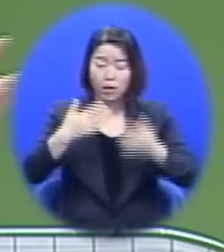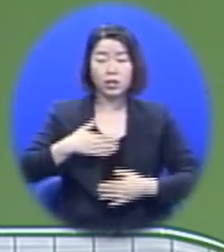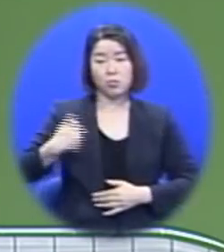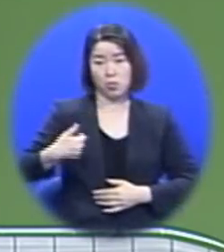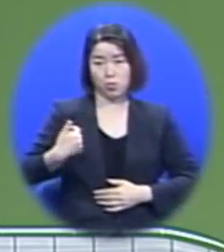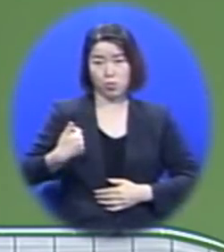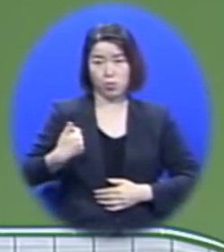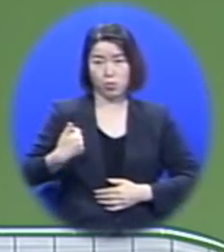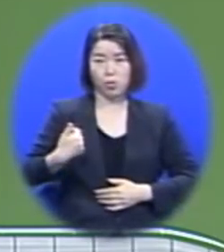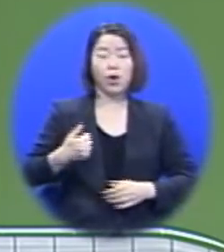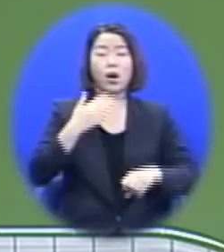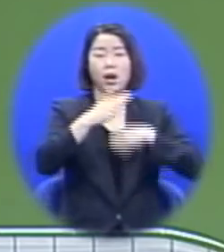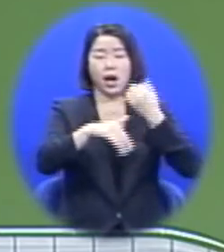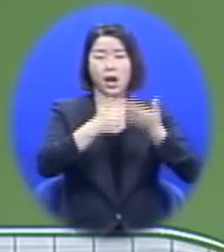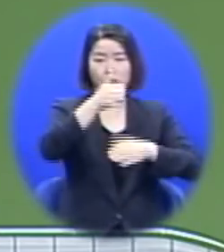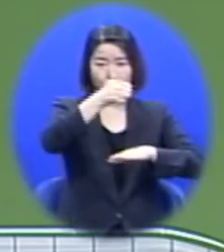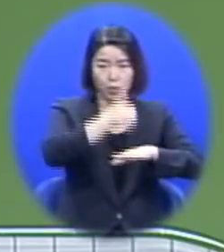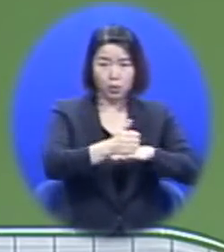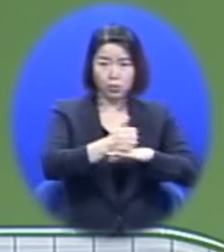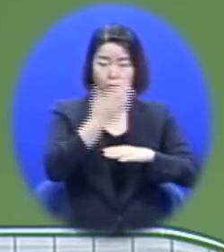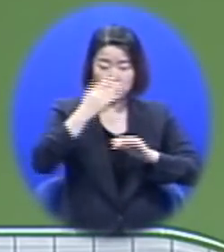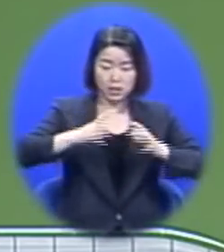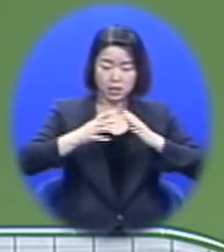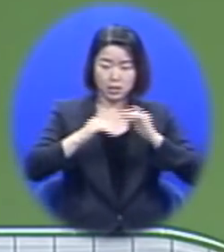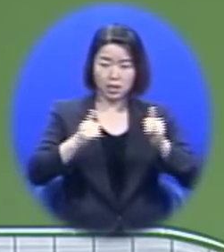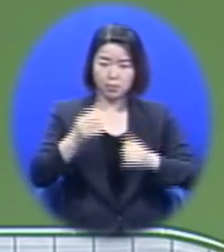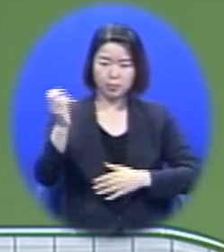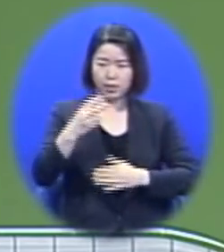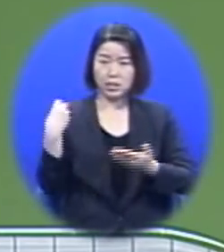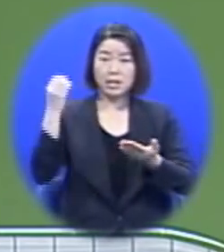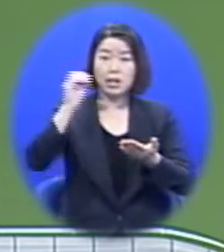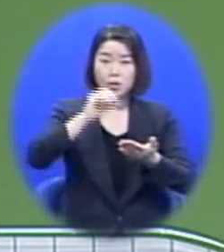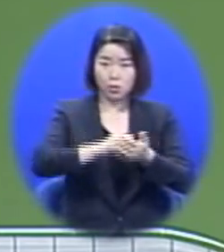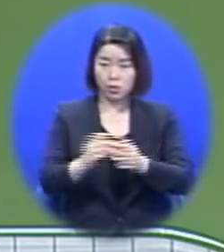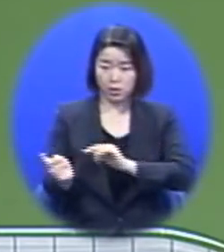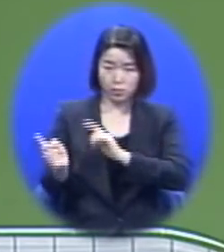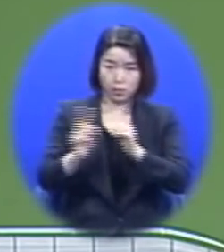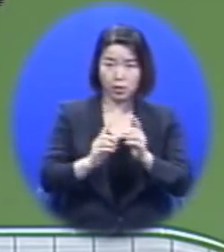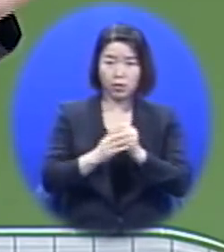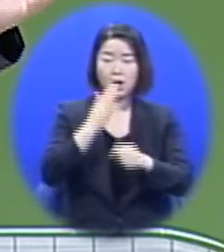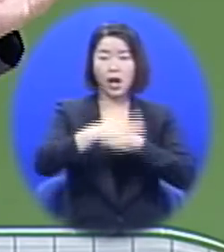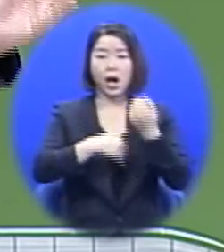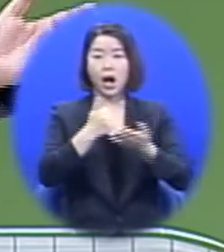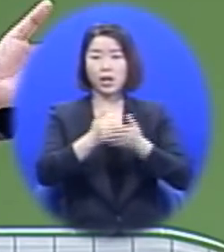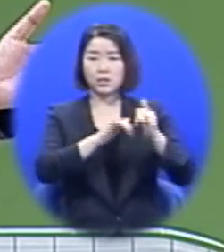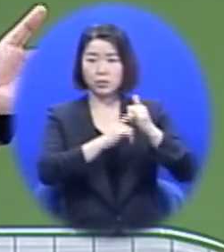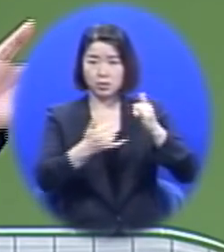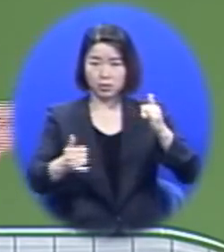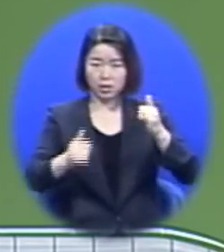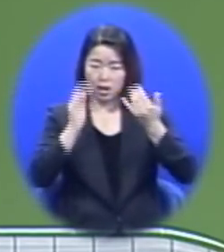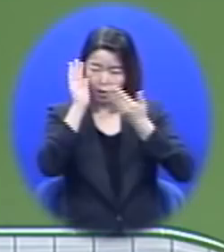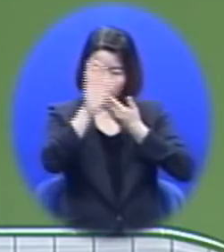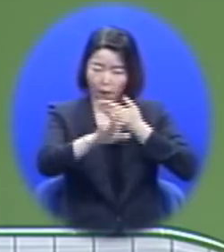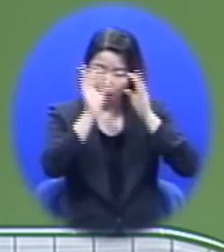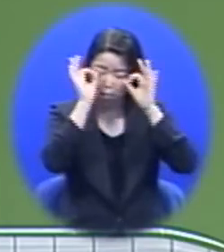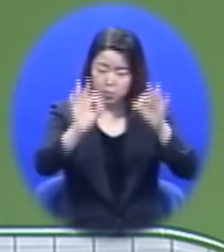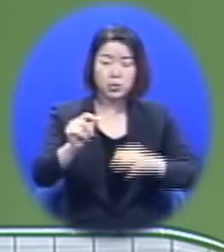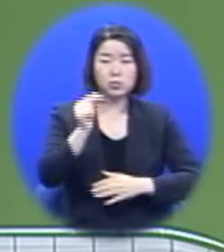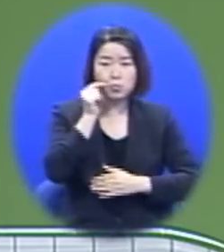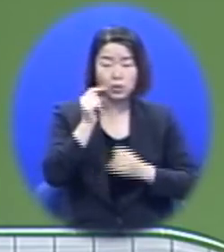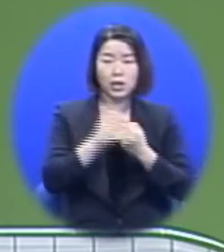모르고, 하나님이 결국은 이스라엘 백성을 다시 돌이키시는 하나님의 역사를 완전히 내다보지 못하고 있기 때문에